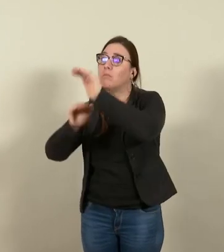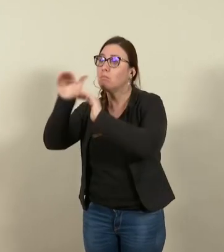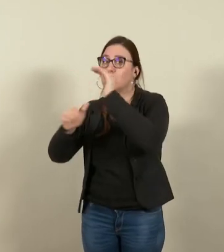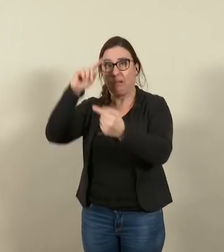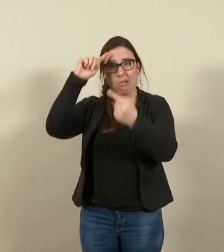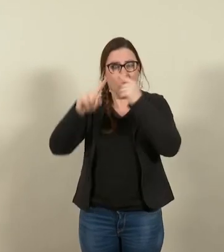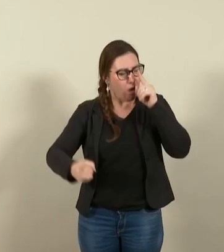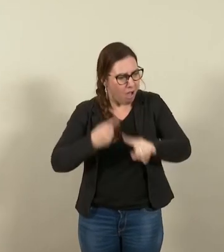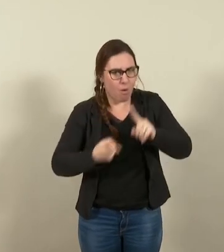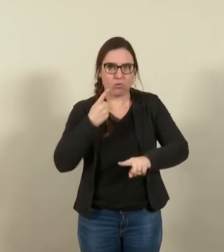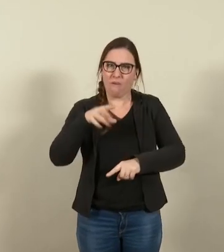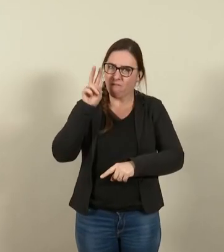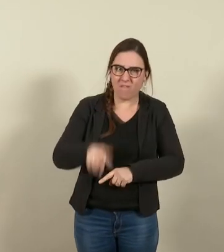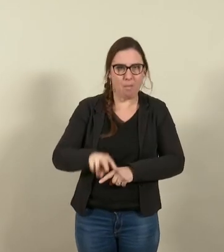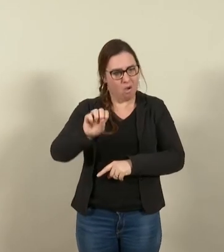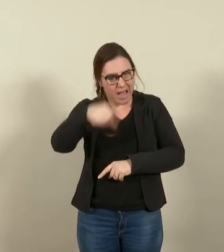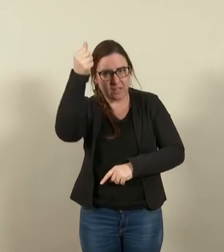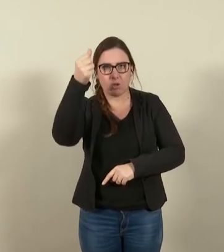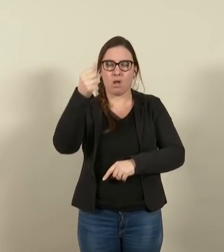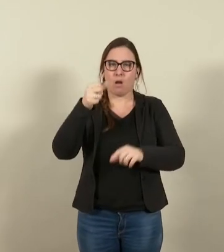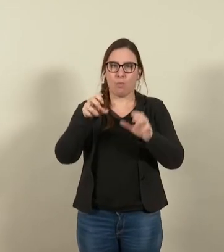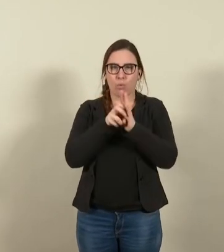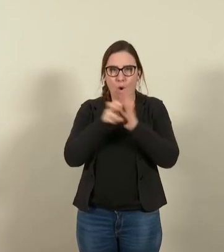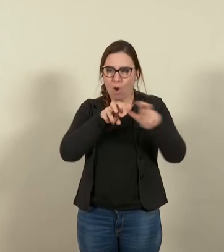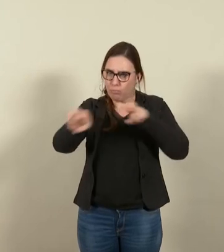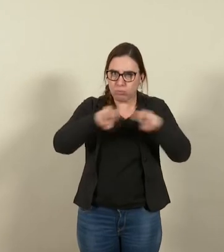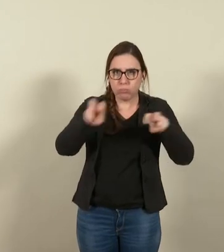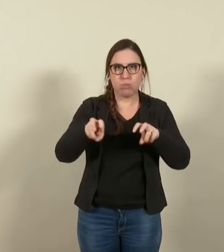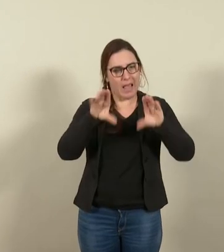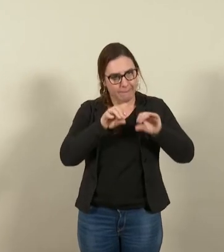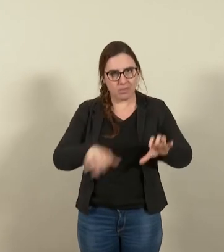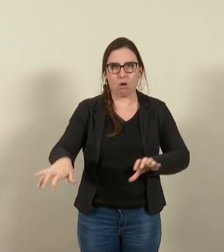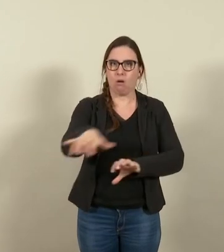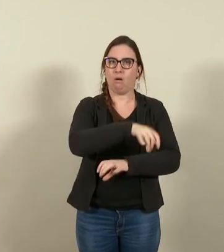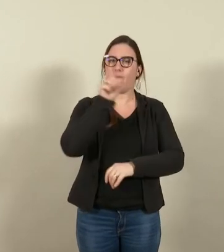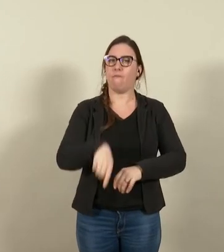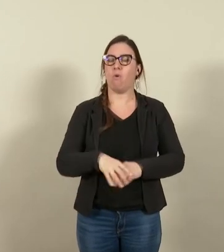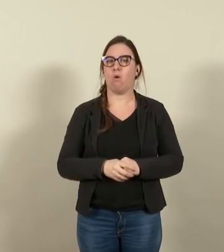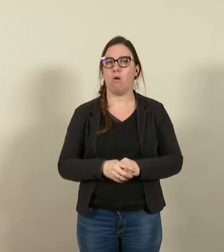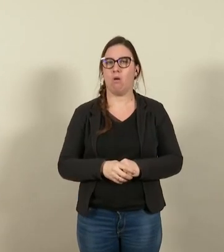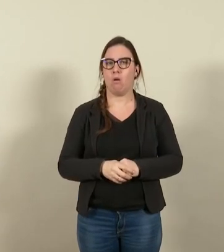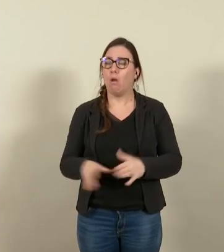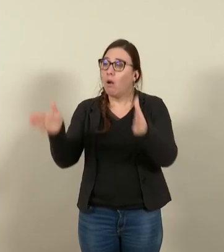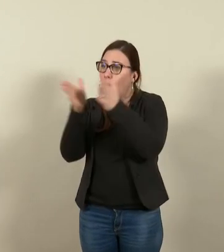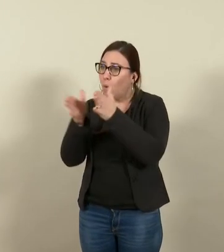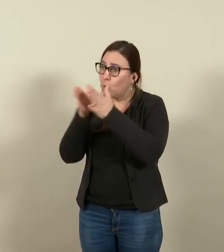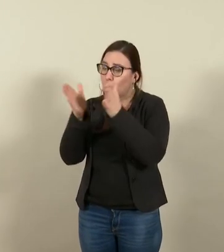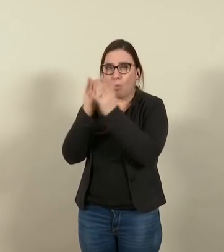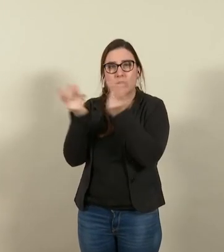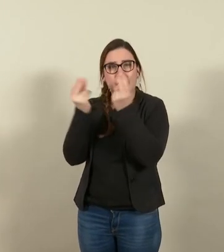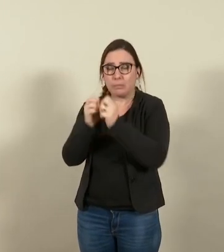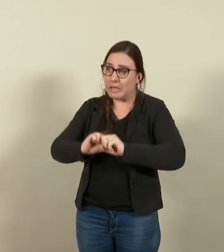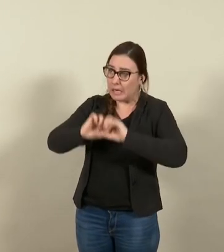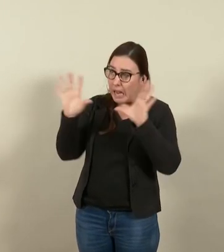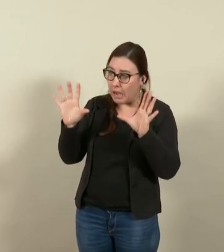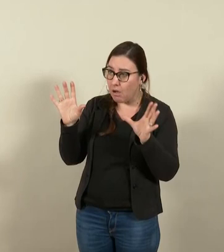sujet majeur et essentiel au déplacement des Grenoblois et habitants de notre territoire mais vous demandez d'exposer concrètement donc de quelle